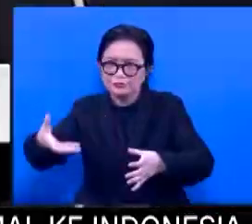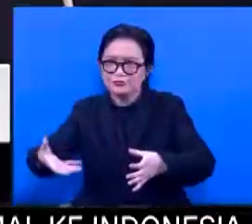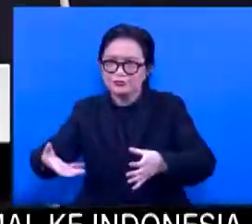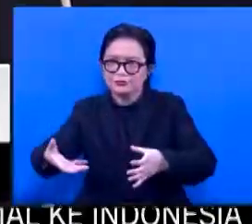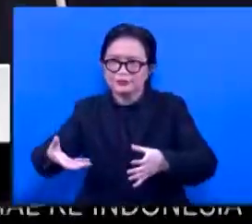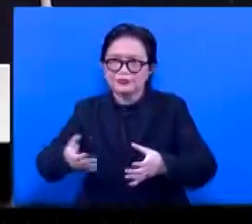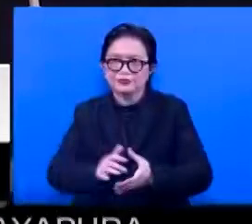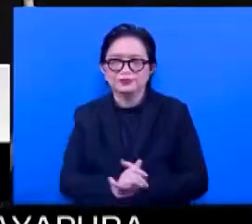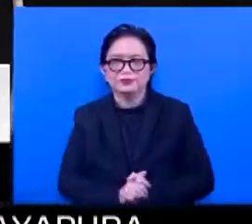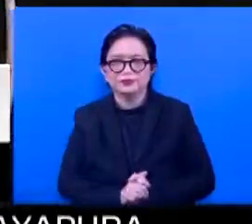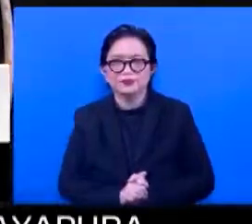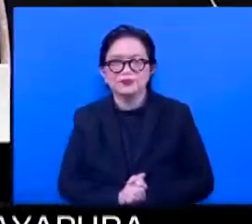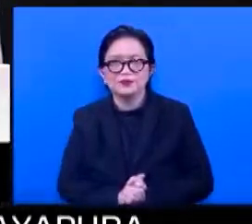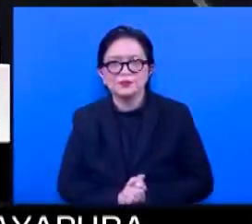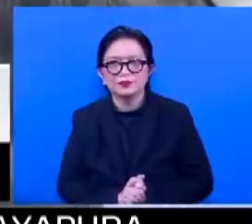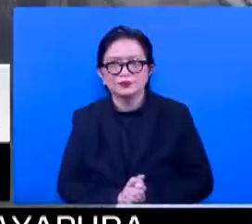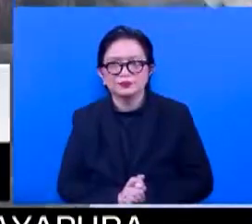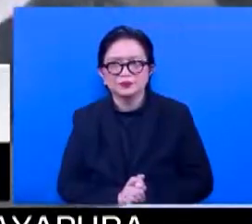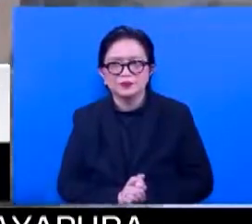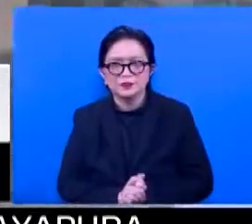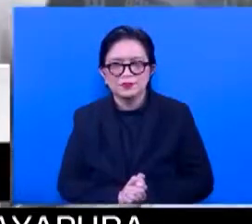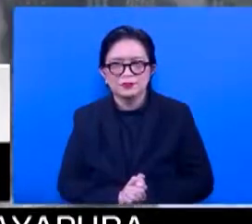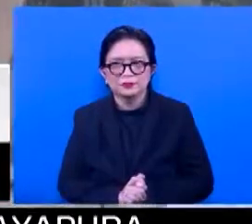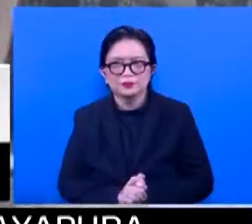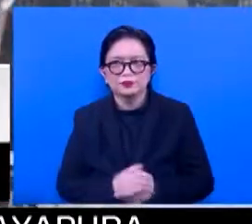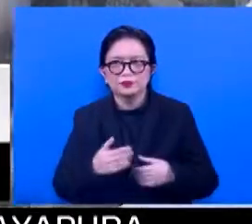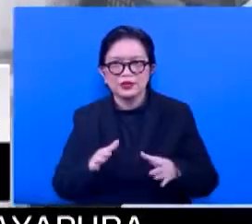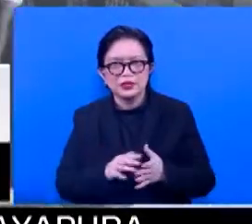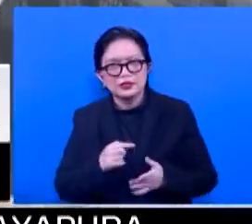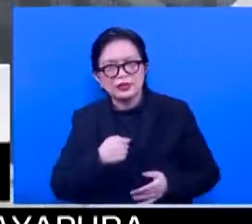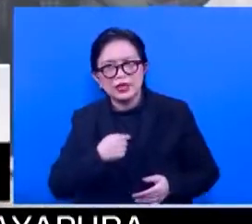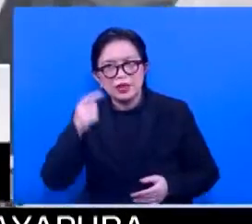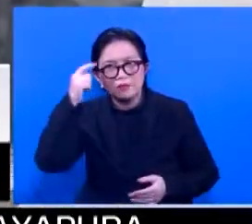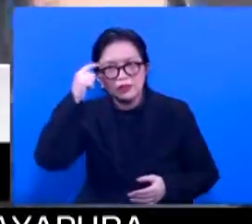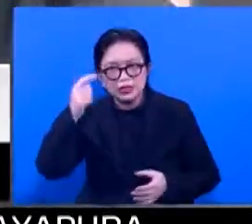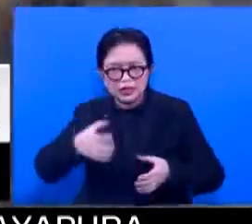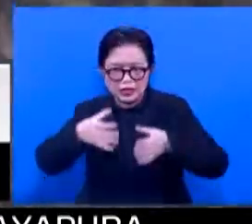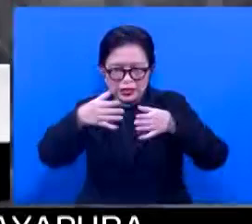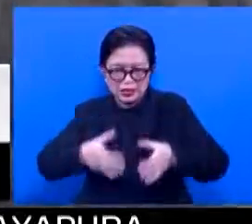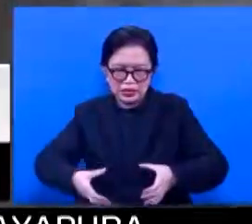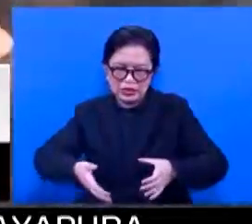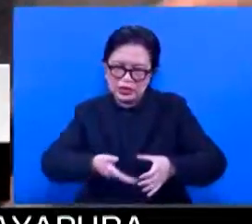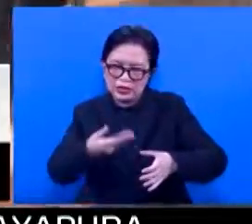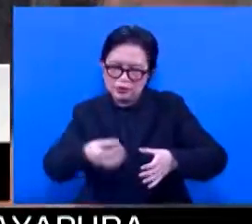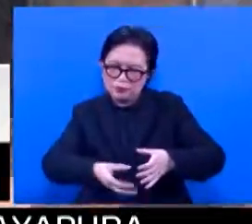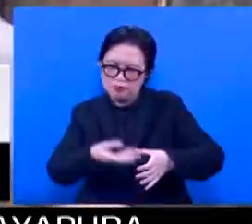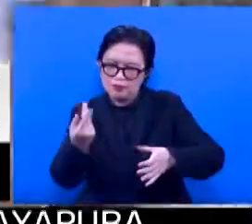Pertama-tama angkat abu arang yang menutup bagian atas tong. Nah, saya sempat mengira panen arang ini akan mudah, tapi